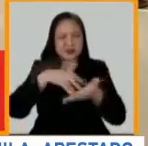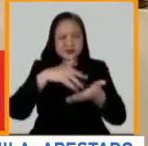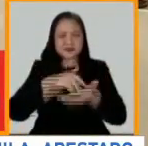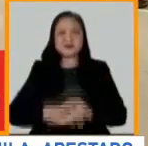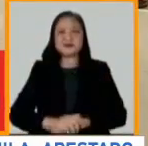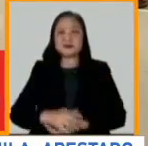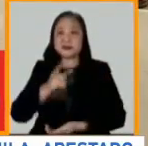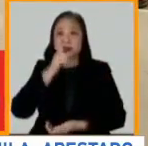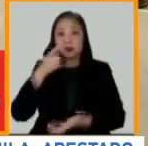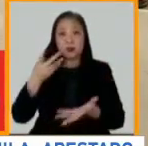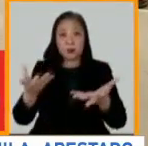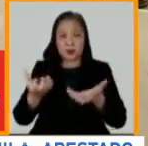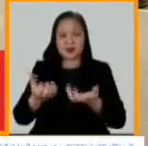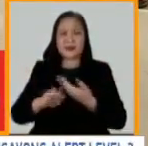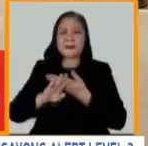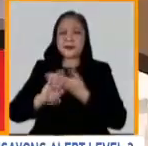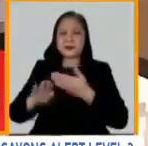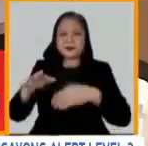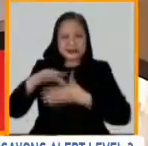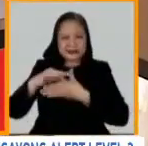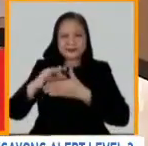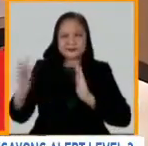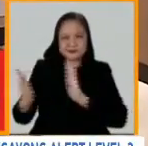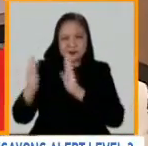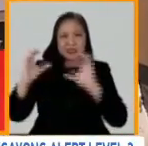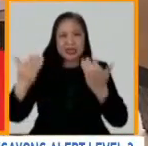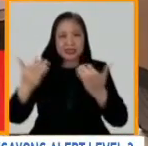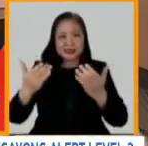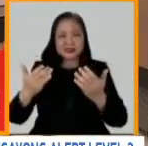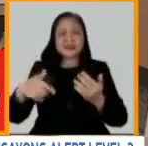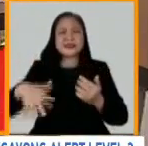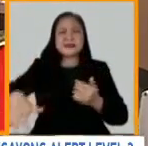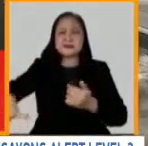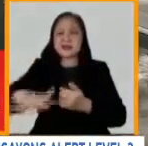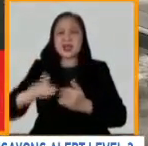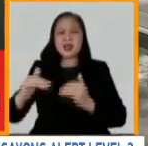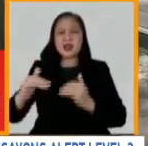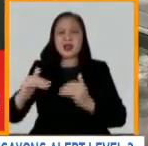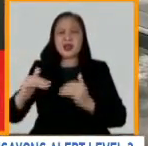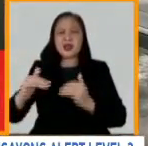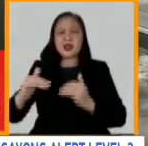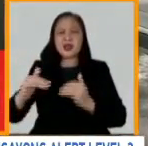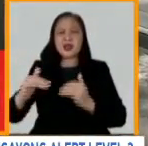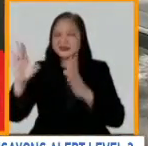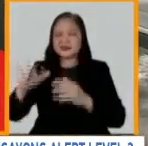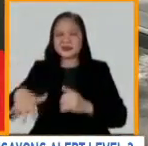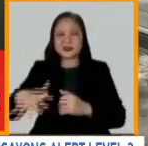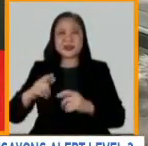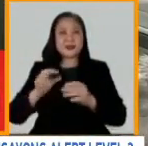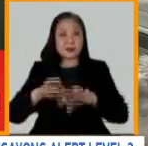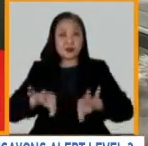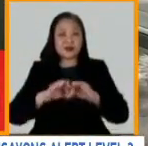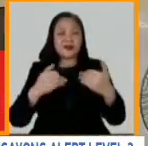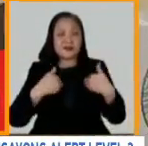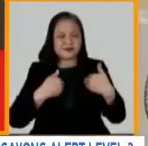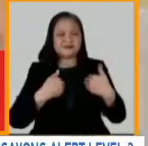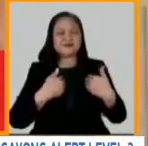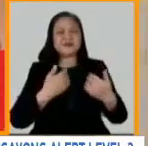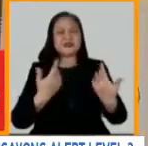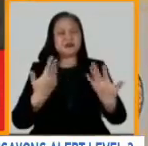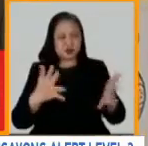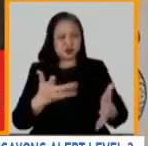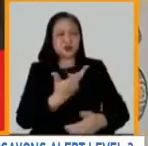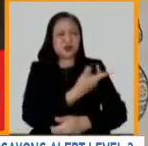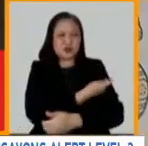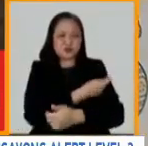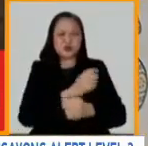ang face-to-face classes sa low-risk areas basta't nakalatag na ang safeguards tulad ng pagbabakuna at libreng testing. Bukod